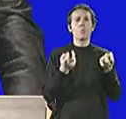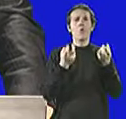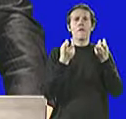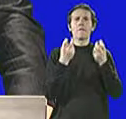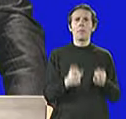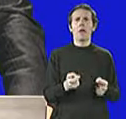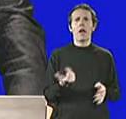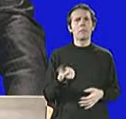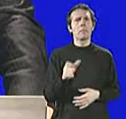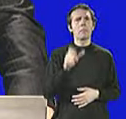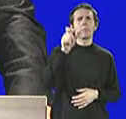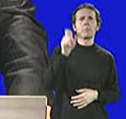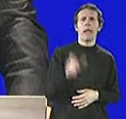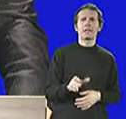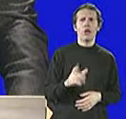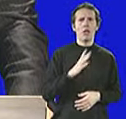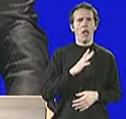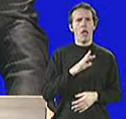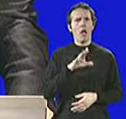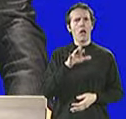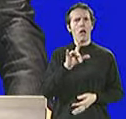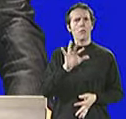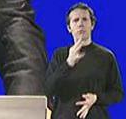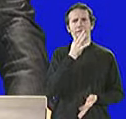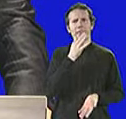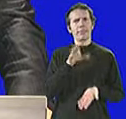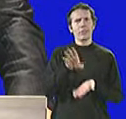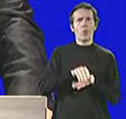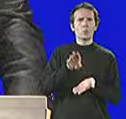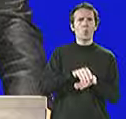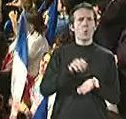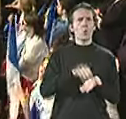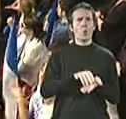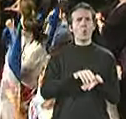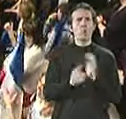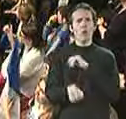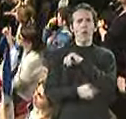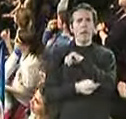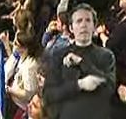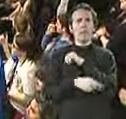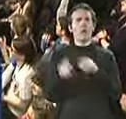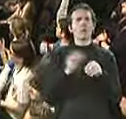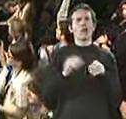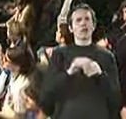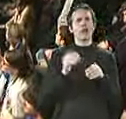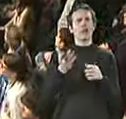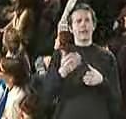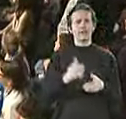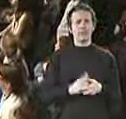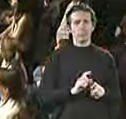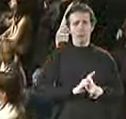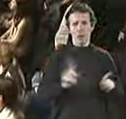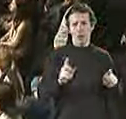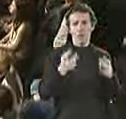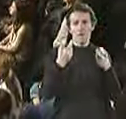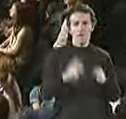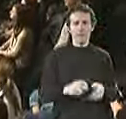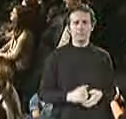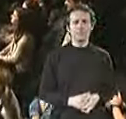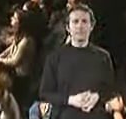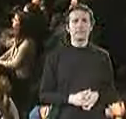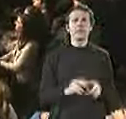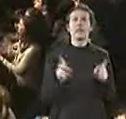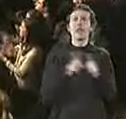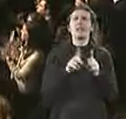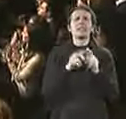qui bénéficie de la solidarité abuse de la situation. Mais elle ne veut pas non plus que tout en haut